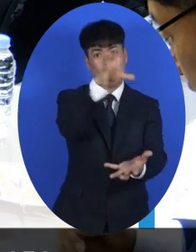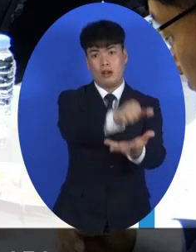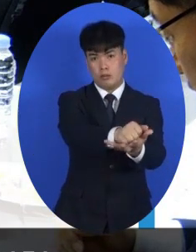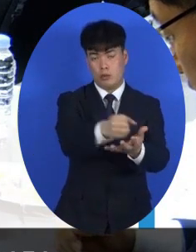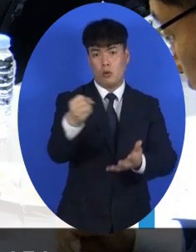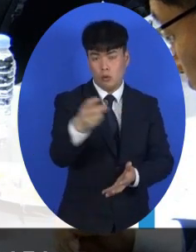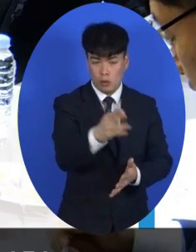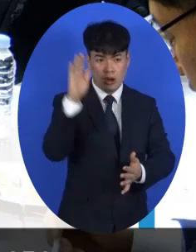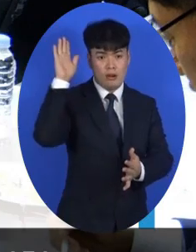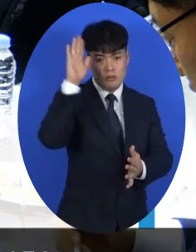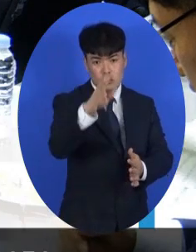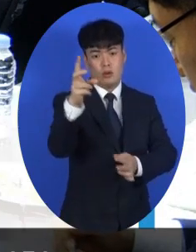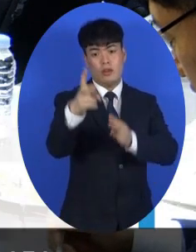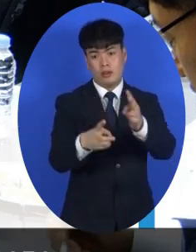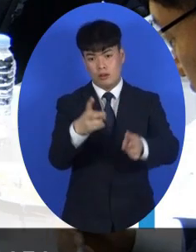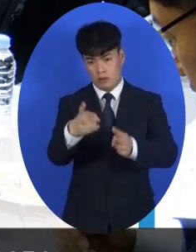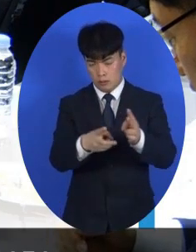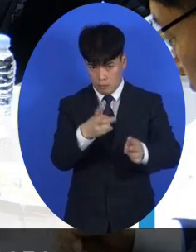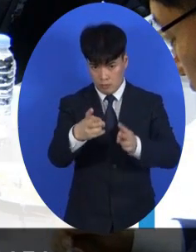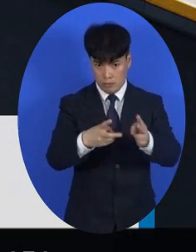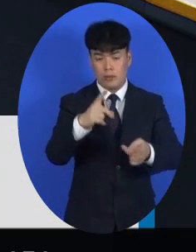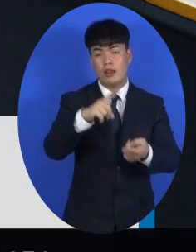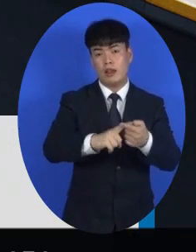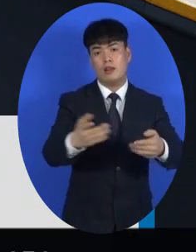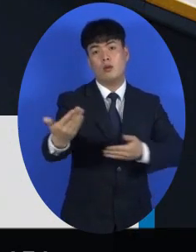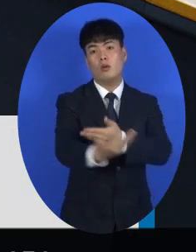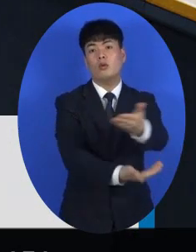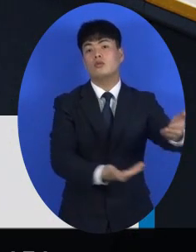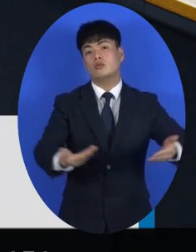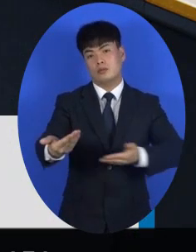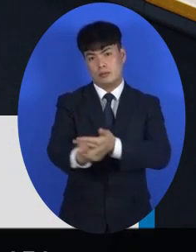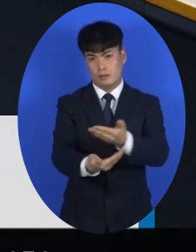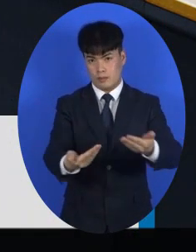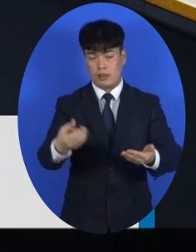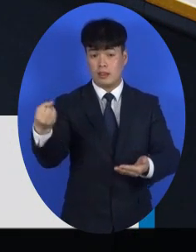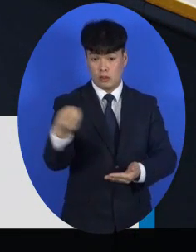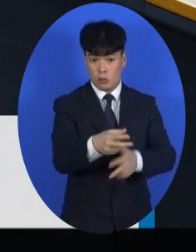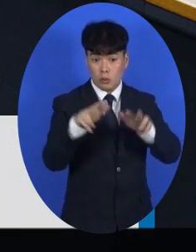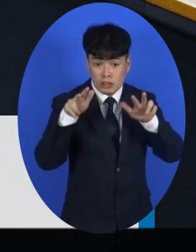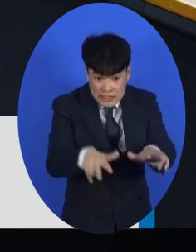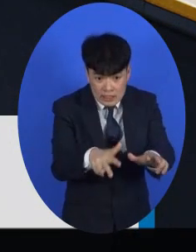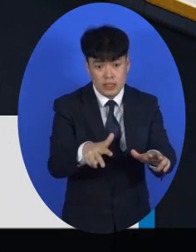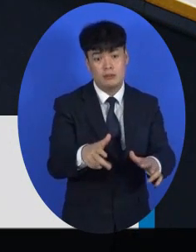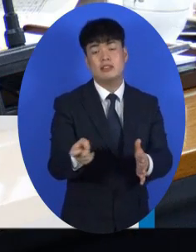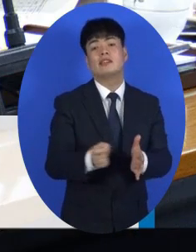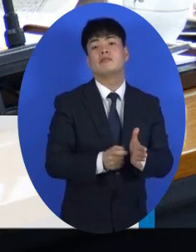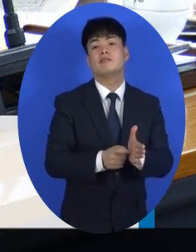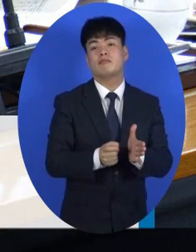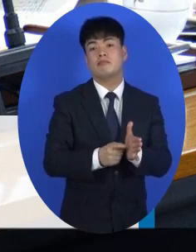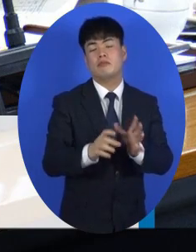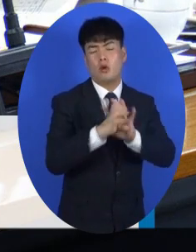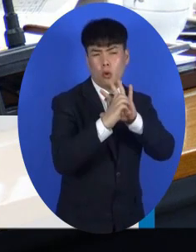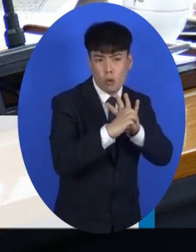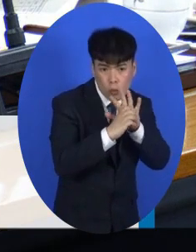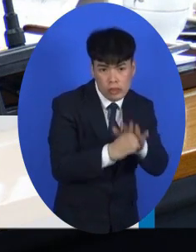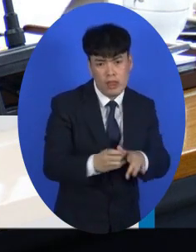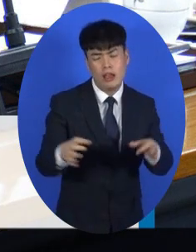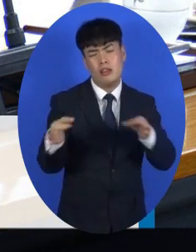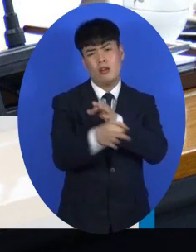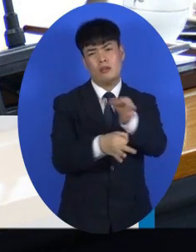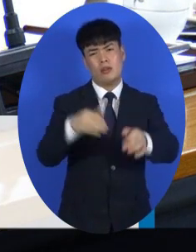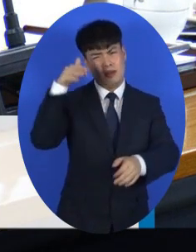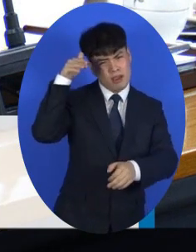현안 사업 등에 대한 공유와 논의가 이뤄졌으며 특히 코로나19로 인한 지역 경제 위기 극복에 대해서도 심도 깊은